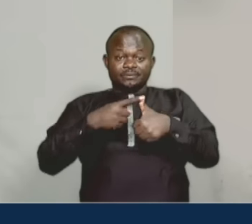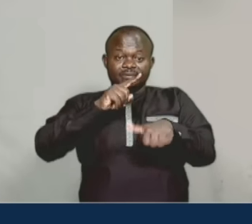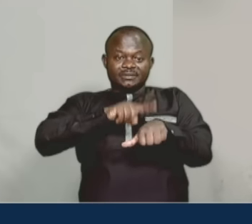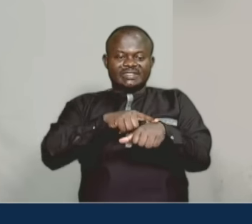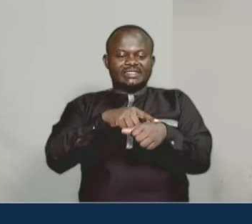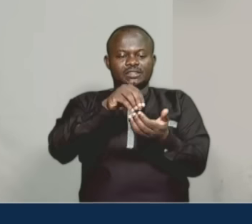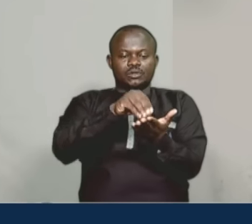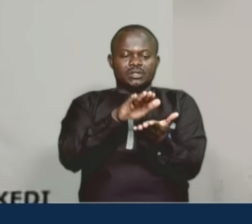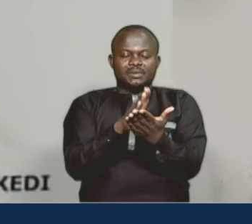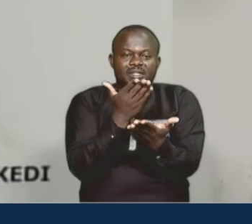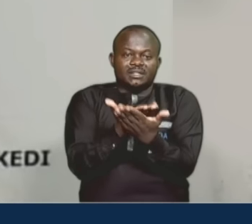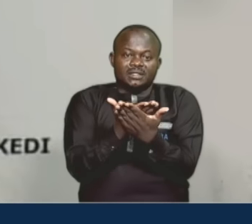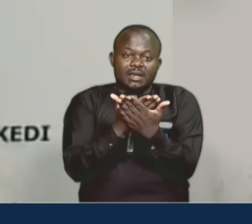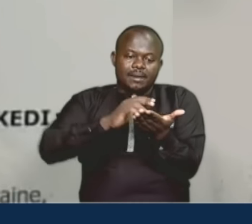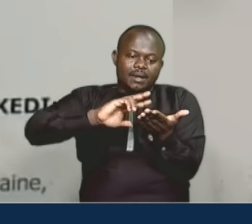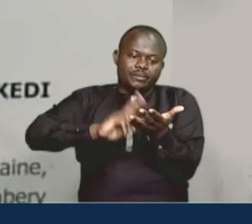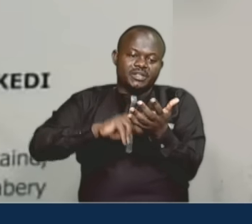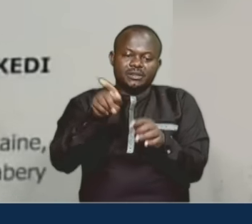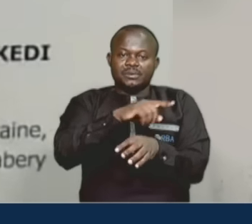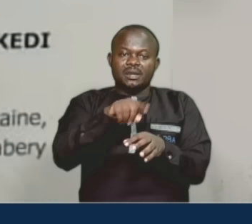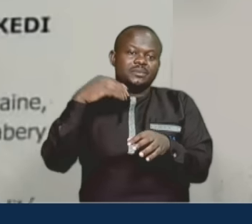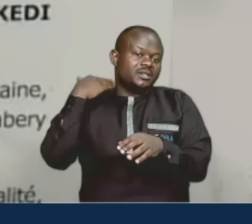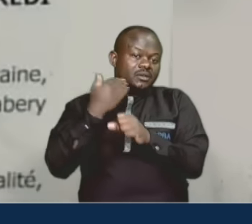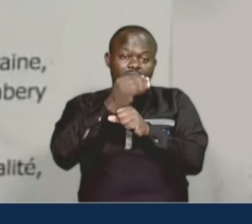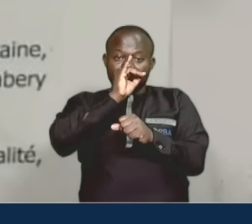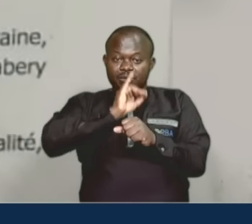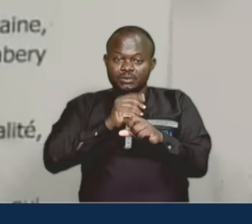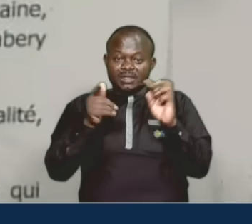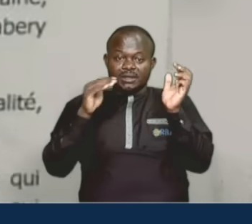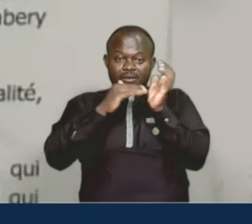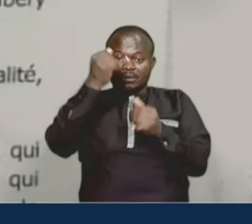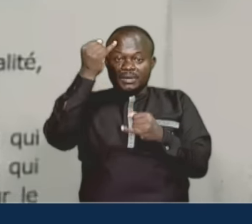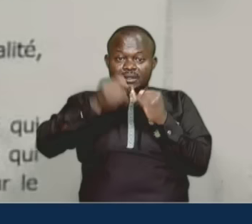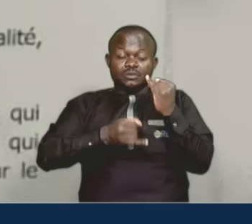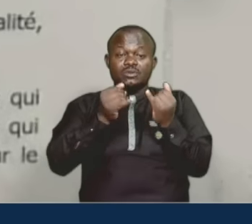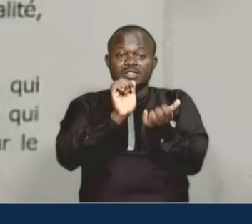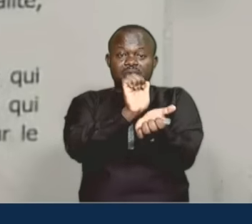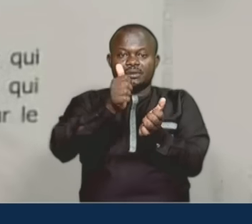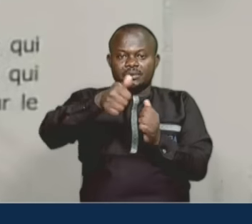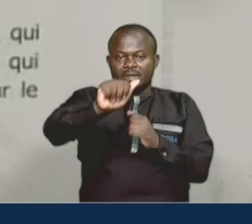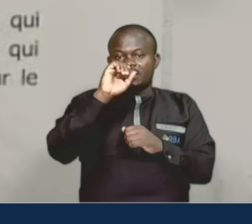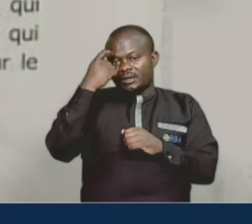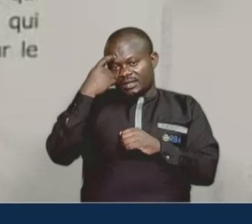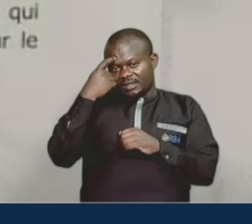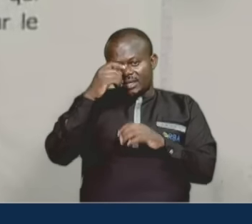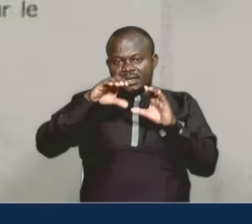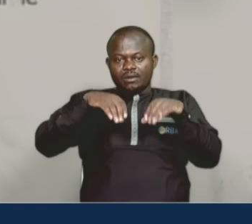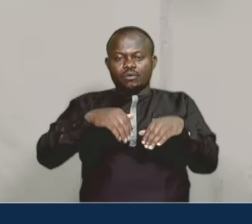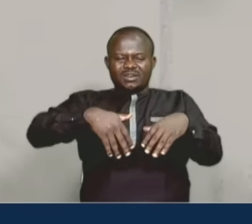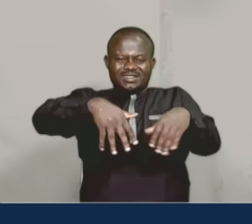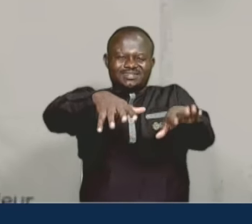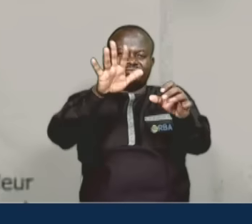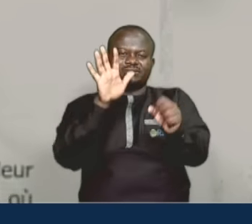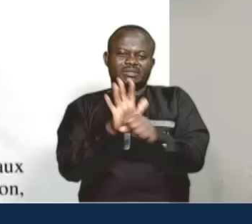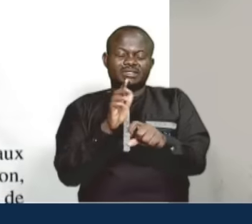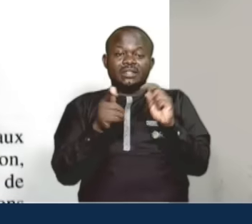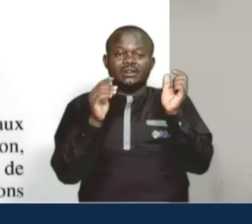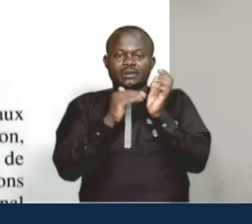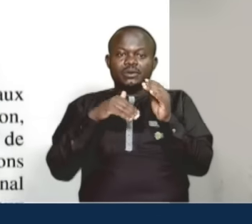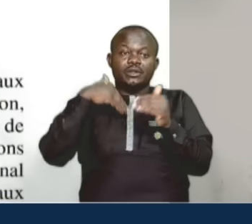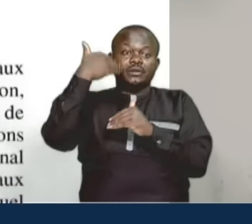Niger kohereza bahamijwe ibyaha bya genocide yakorewe abatutsi ndetse bagasoza n'ibihano byabo leta ya Kinshasa yabanje kuyamaganira kure ariko